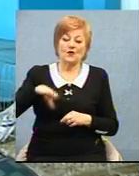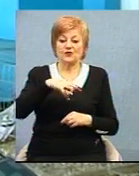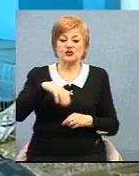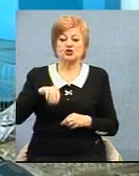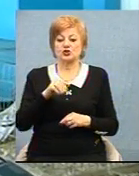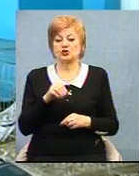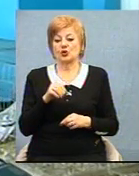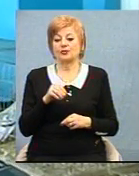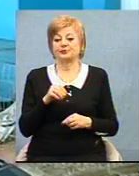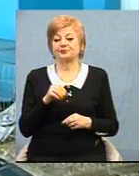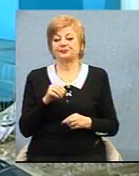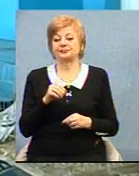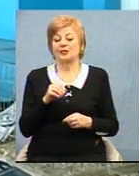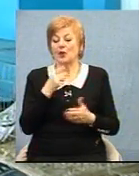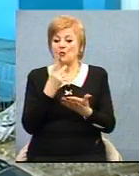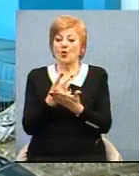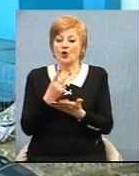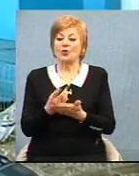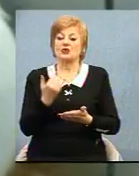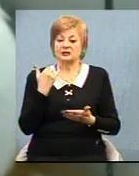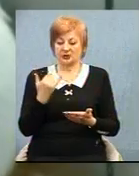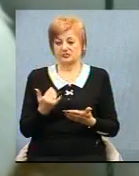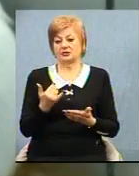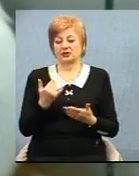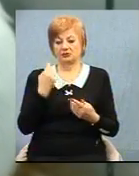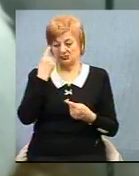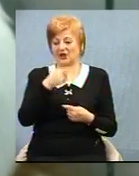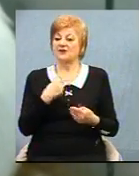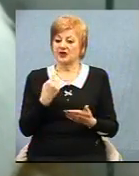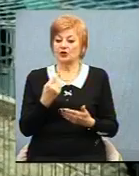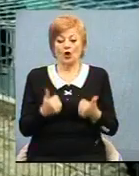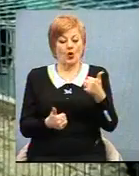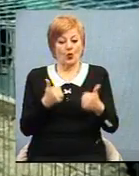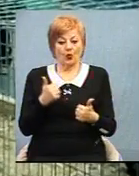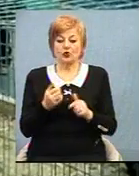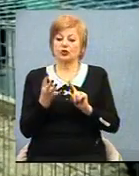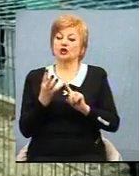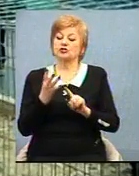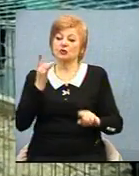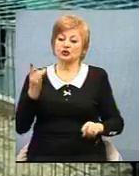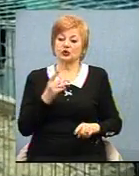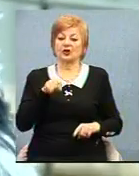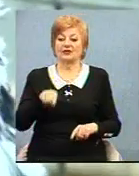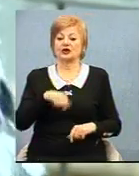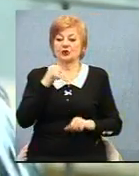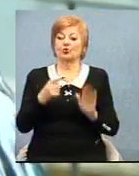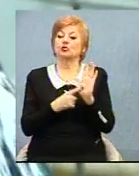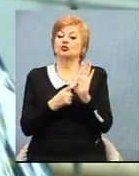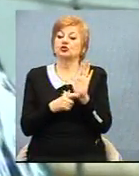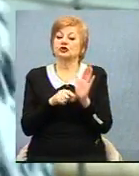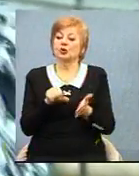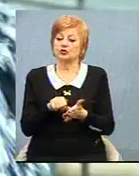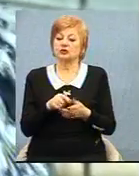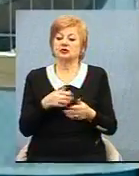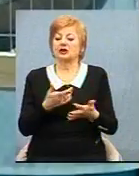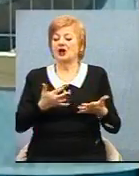Все це ну, як, сказується на її екстер'єрі. Виставку-конкурс проводять вчетверте. Цьогоріч учасників 60. Приїхали